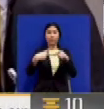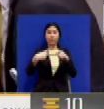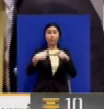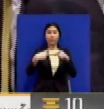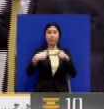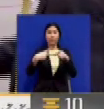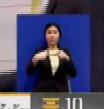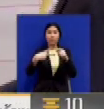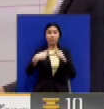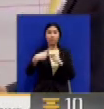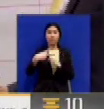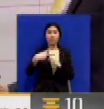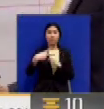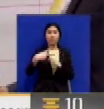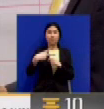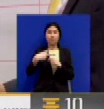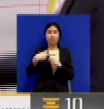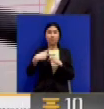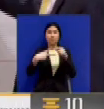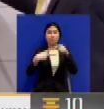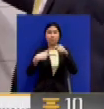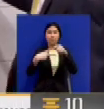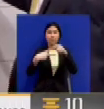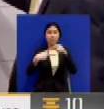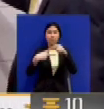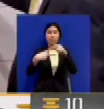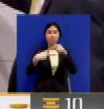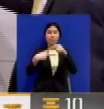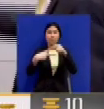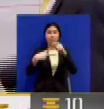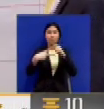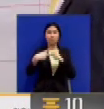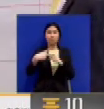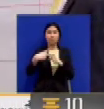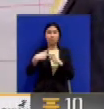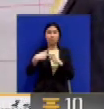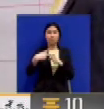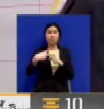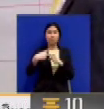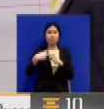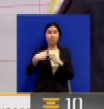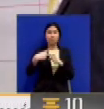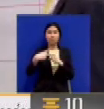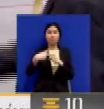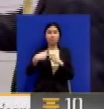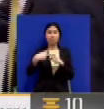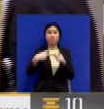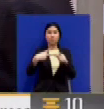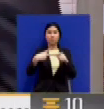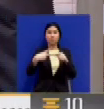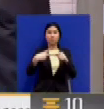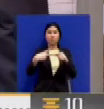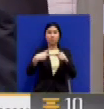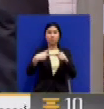แล้วที่แพ้โหวตเนี่ยมันก็มีประเด็นด้วยนะ งดออกเสียง อย่างเช่นว่ามีงดออกเสียงก็คือคุณเทพไทยเสนพงศ์แล้วก็คุณ